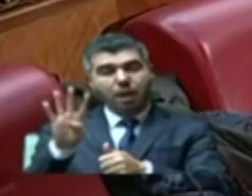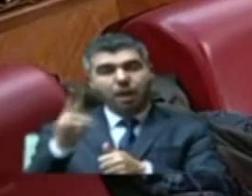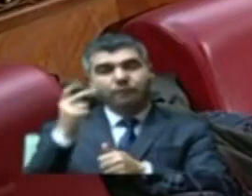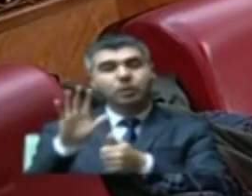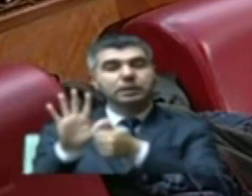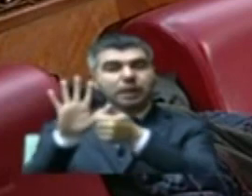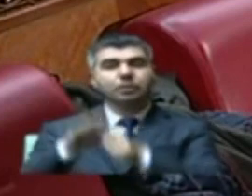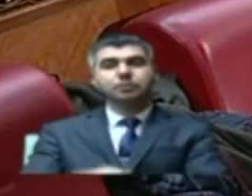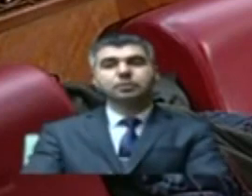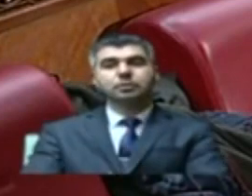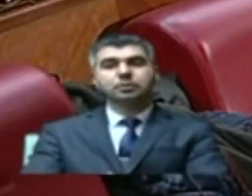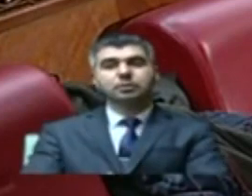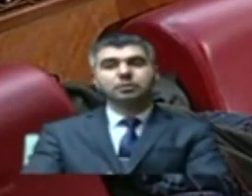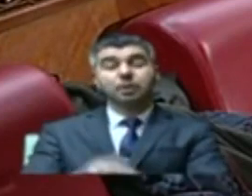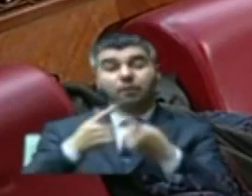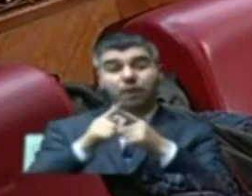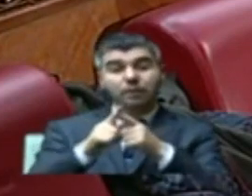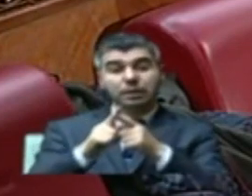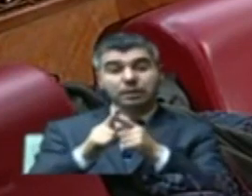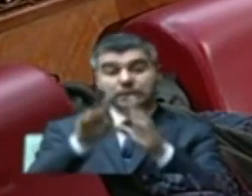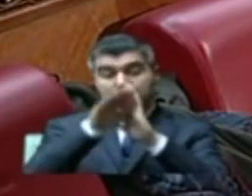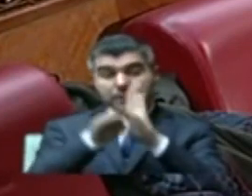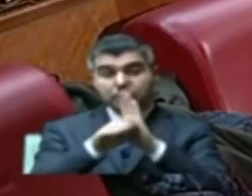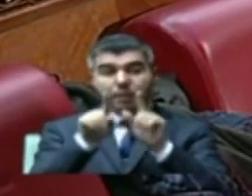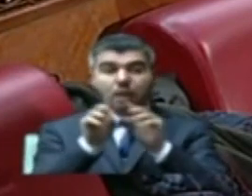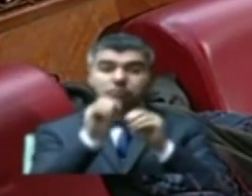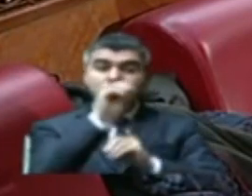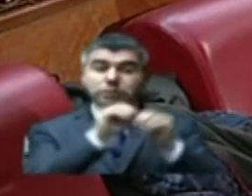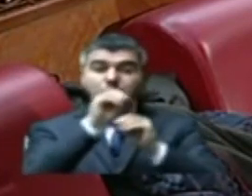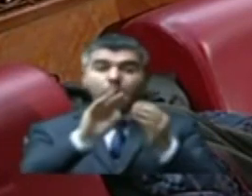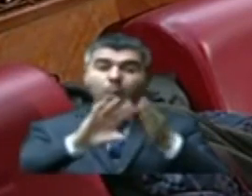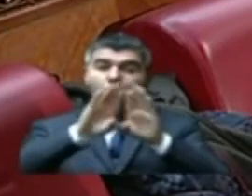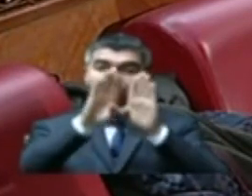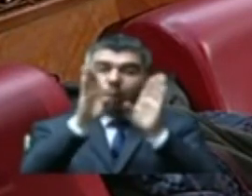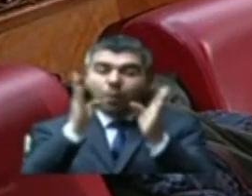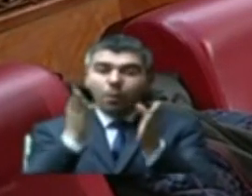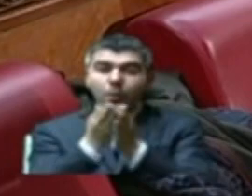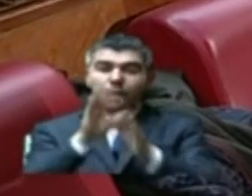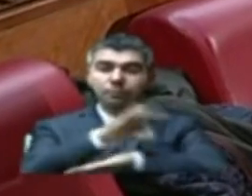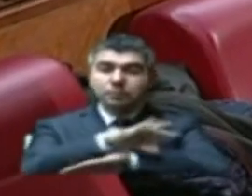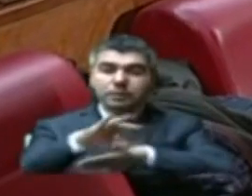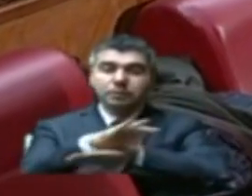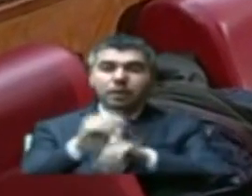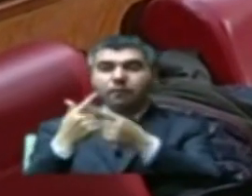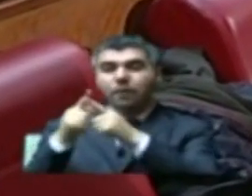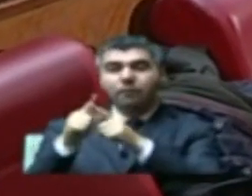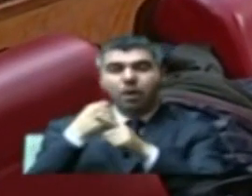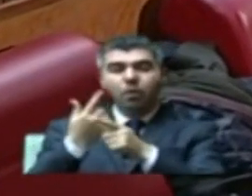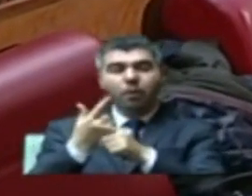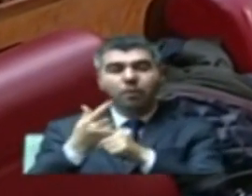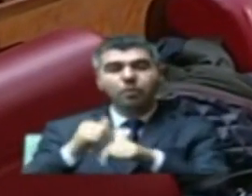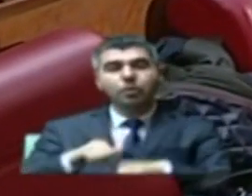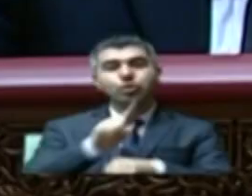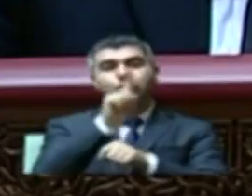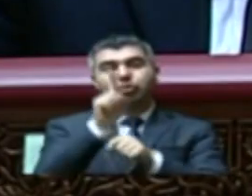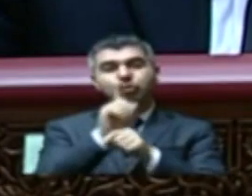26 أبريل 2016، ولكن لم يتم استكمال التشكيلة ديال المجلس خاصة بالنسبة لممثلي الإدارة